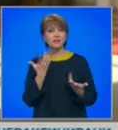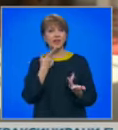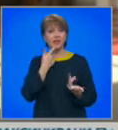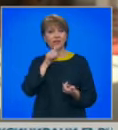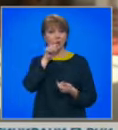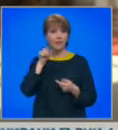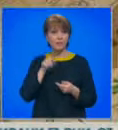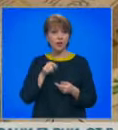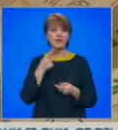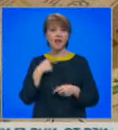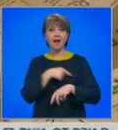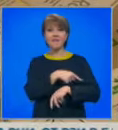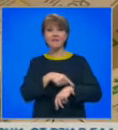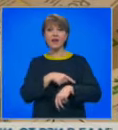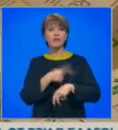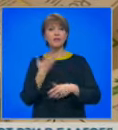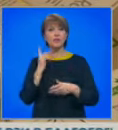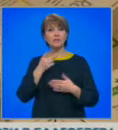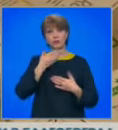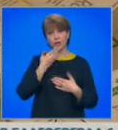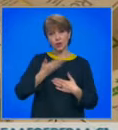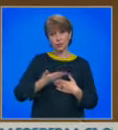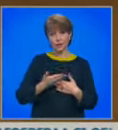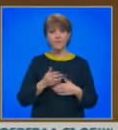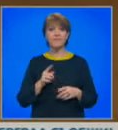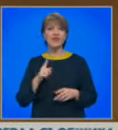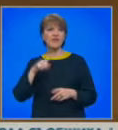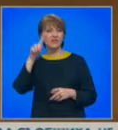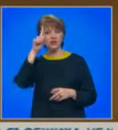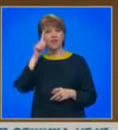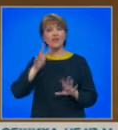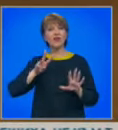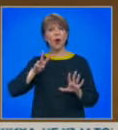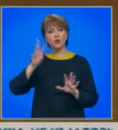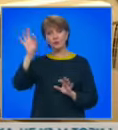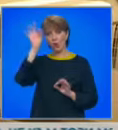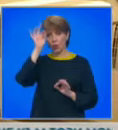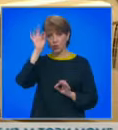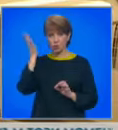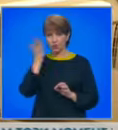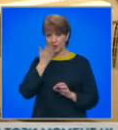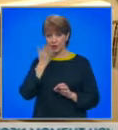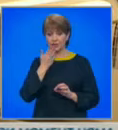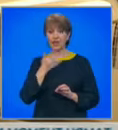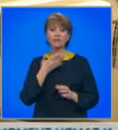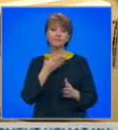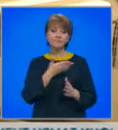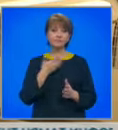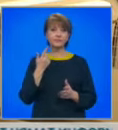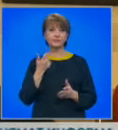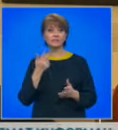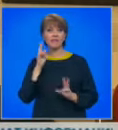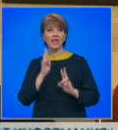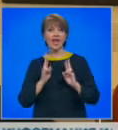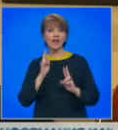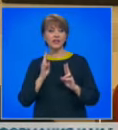в което можем да ги отчетем. Някои столични училища като 8 пък, за да се подготвили добре и заради изборите, решиха да започнат тестването